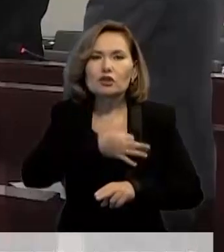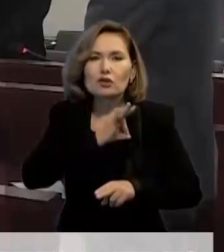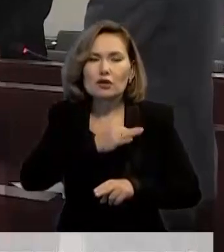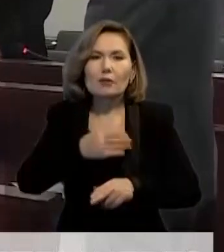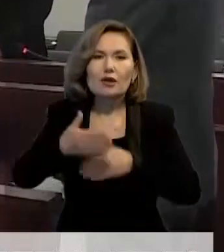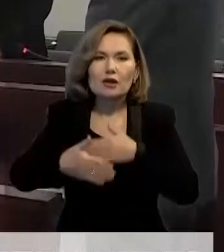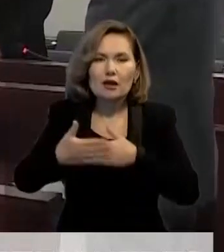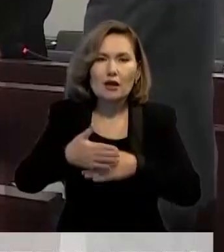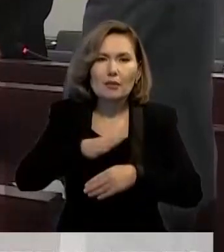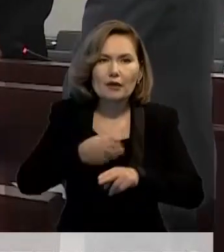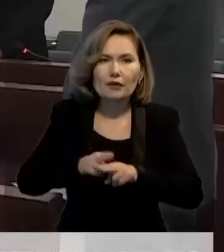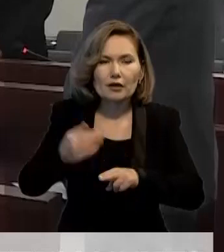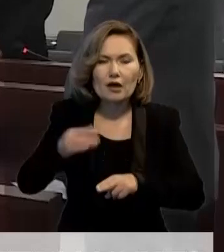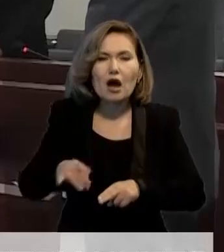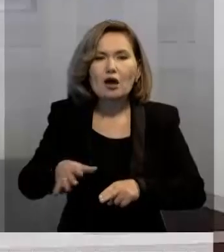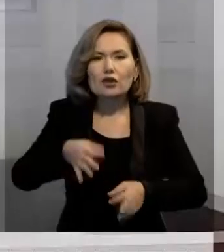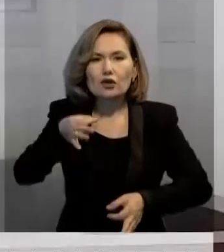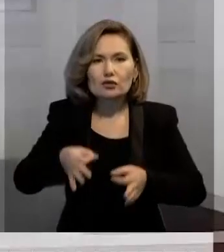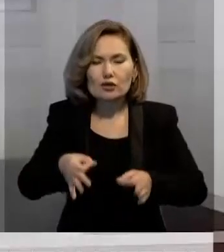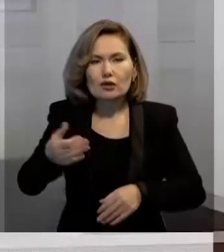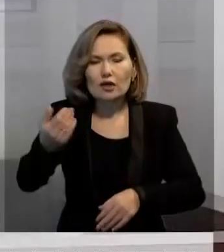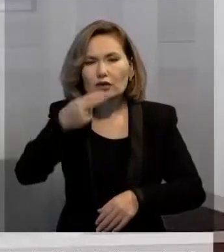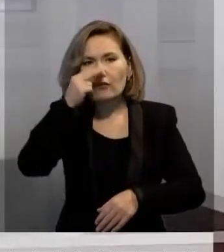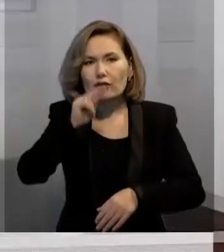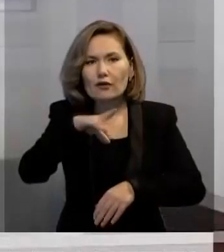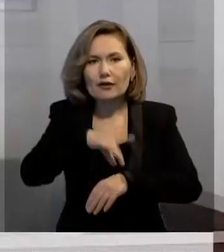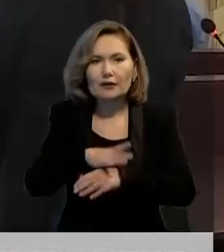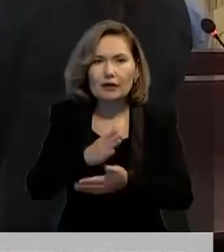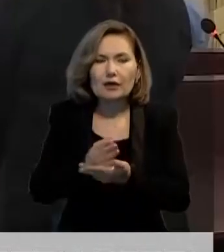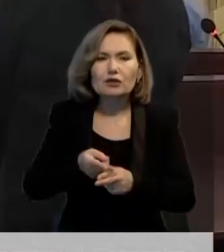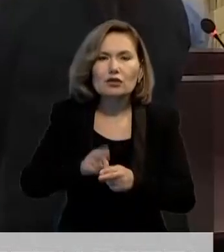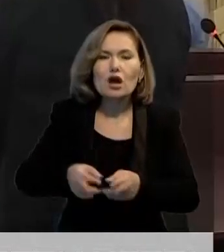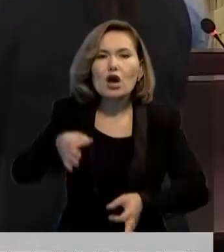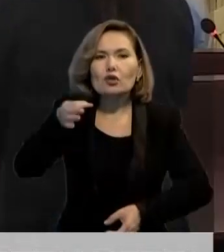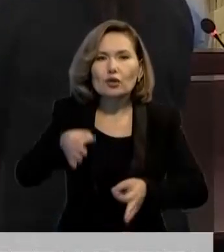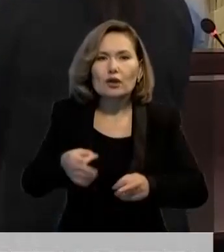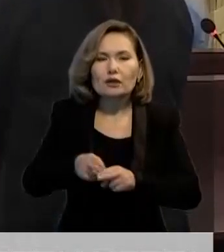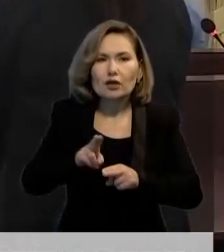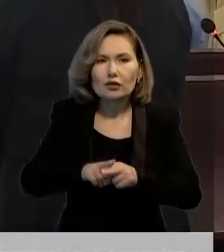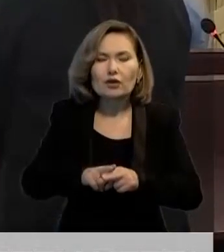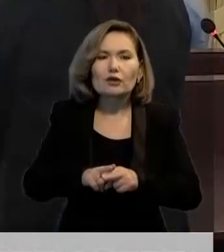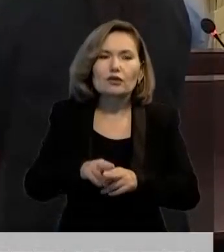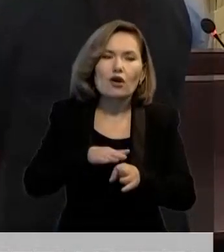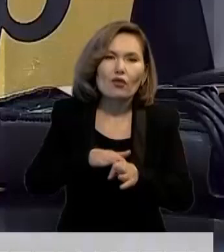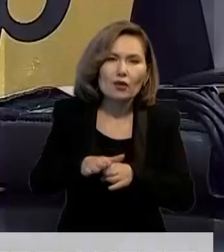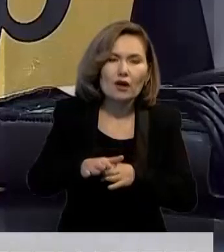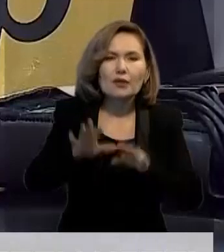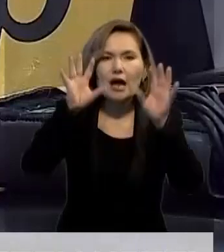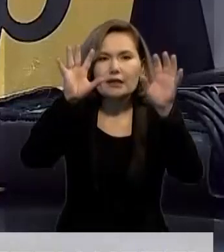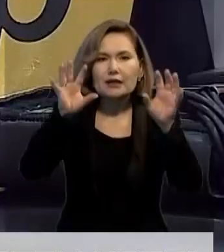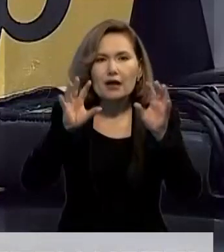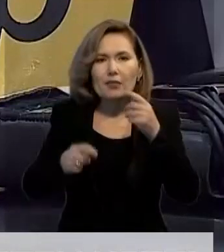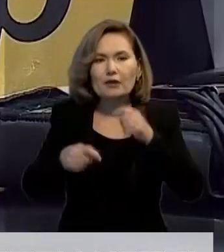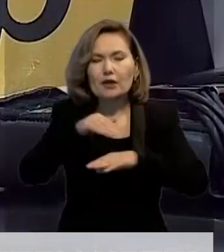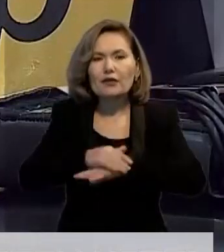жаза қолданылған. Көп аудандық соттардың судьяларына қатысты көрінеді. Олардың дені сот төрелігін жүзеге асыру кезінде